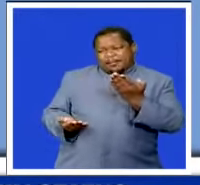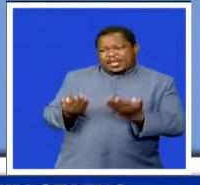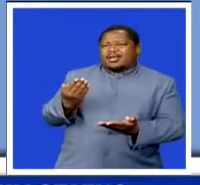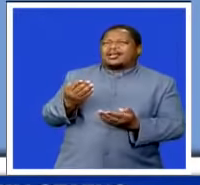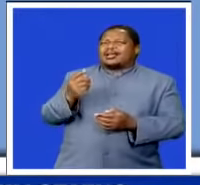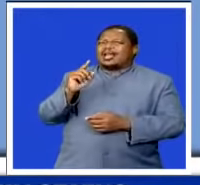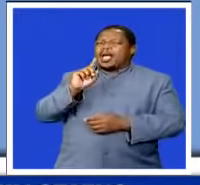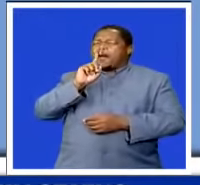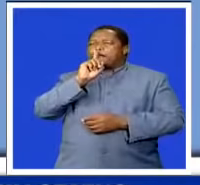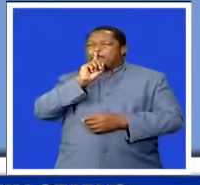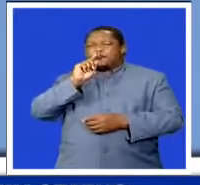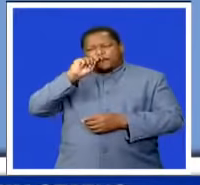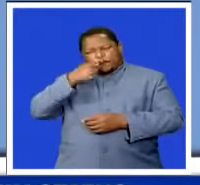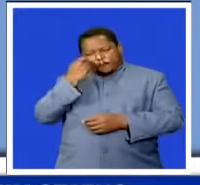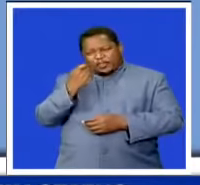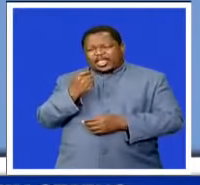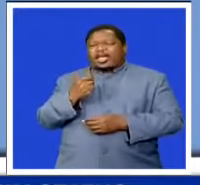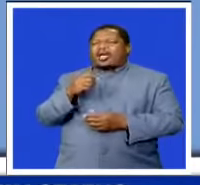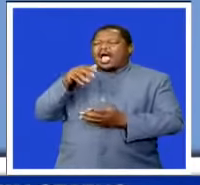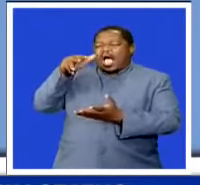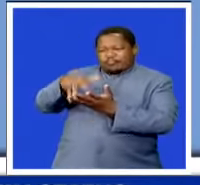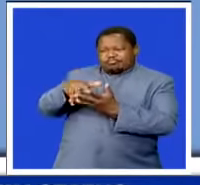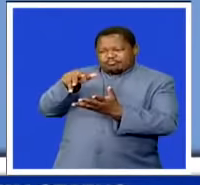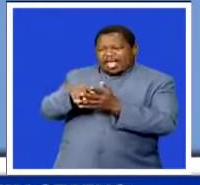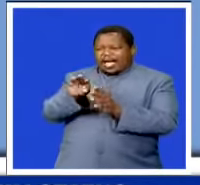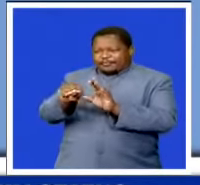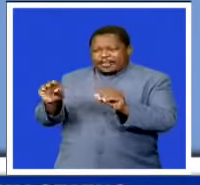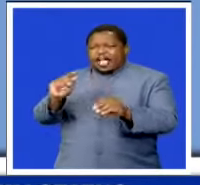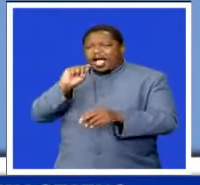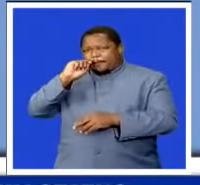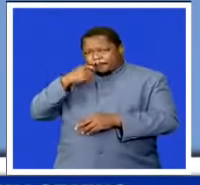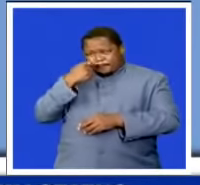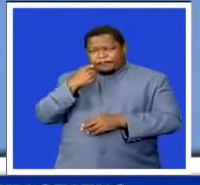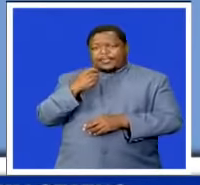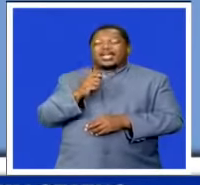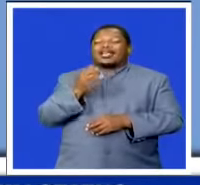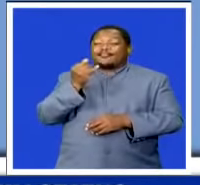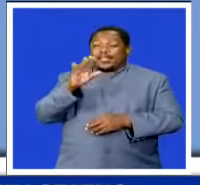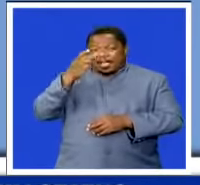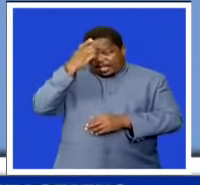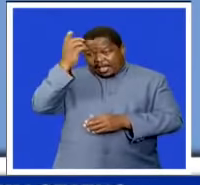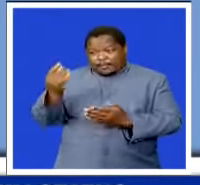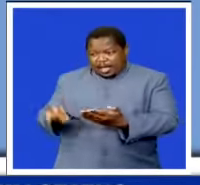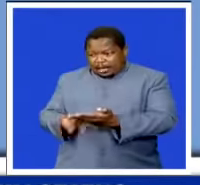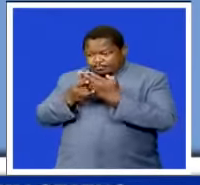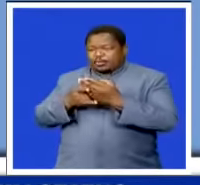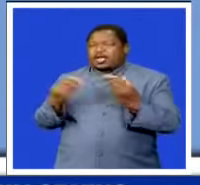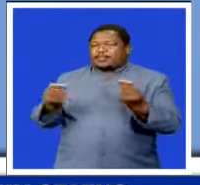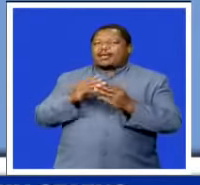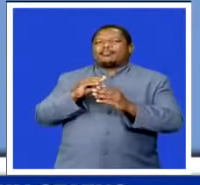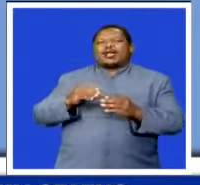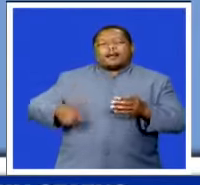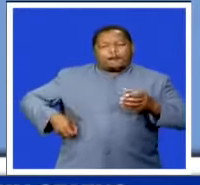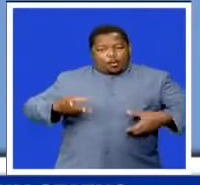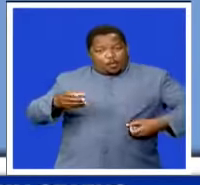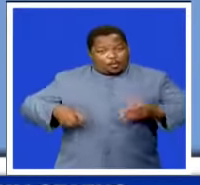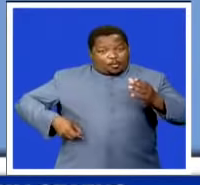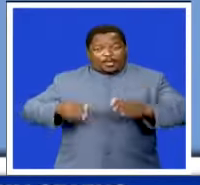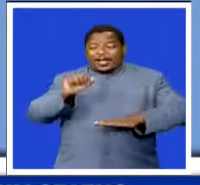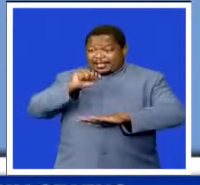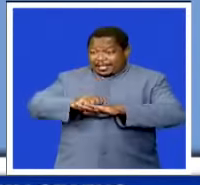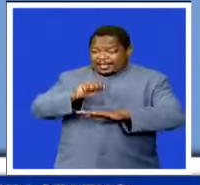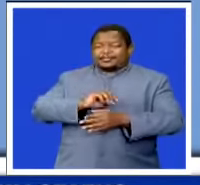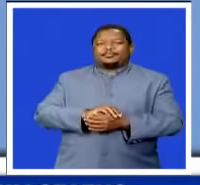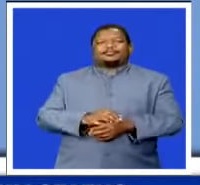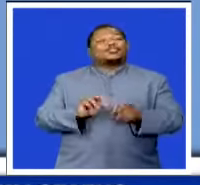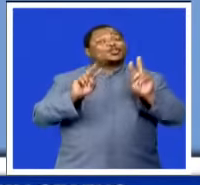kanti bahlukumeteka ngalolu hlobo. Indzaba ye-HIV indzaba yethu sonke and leli veleli namhla